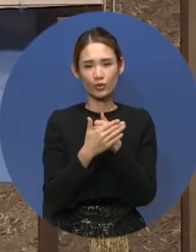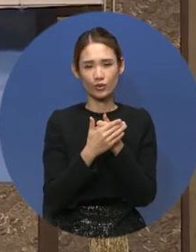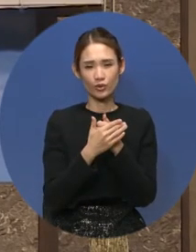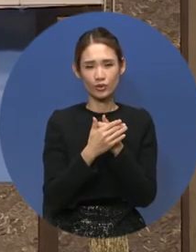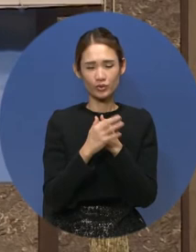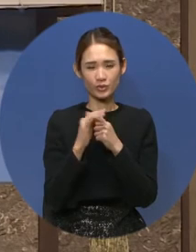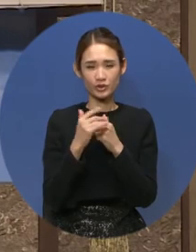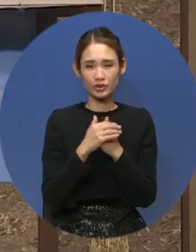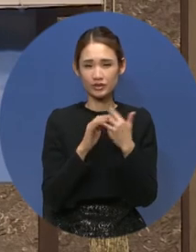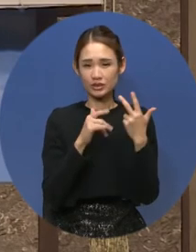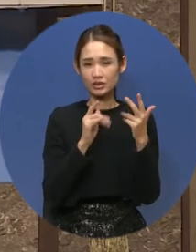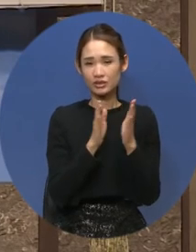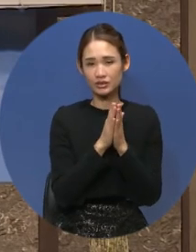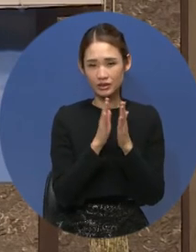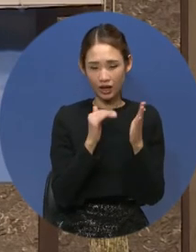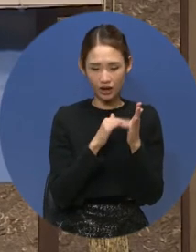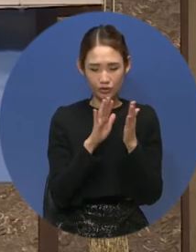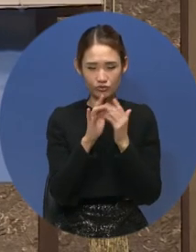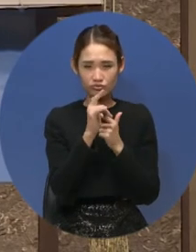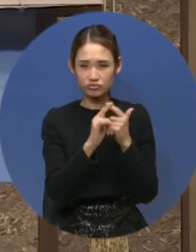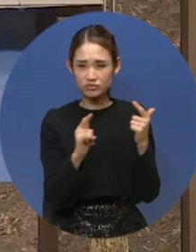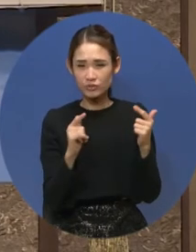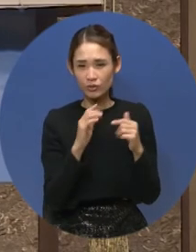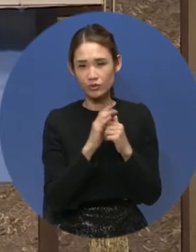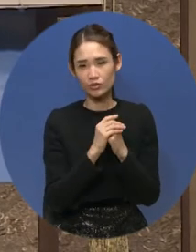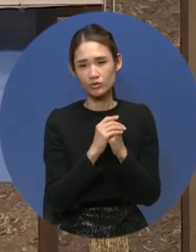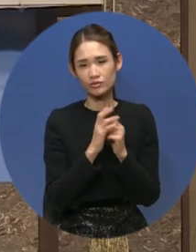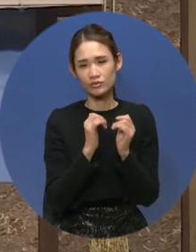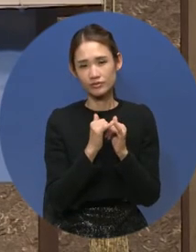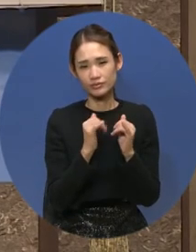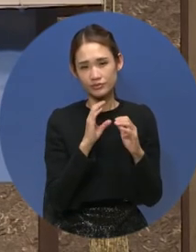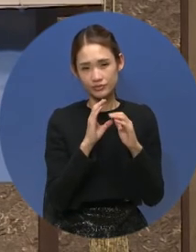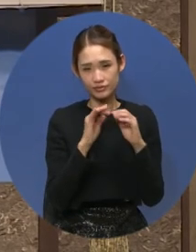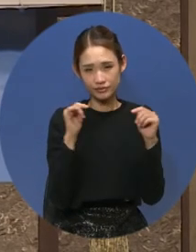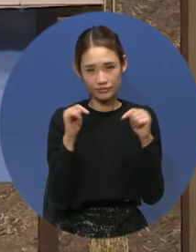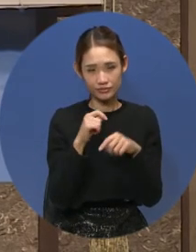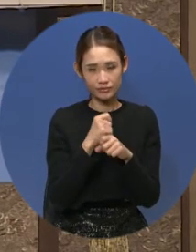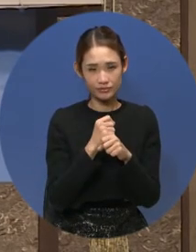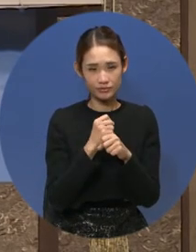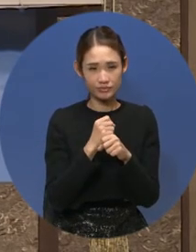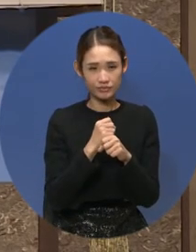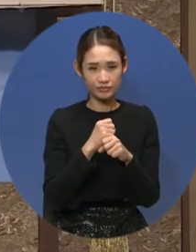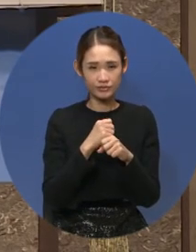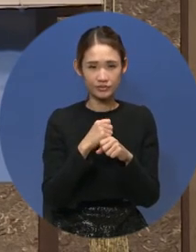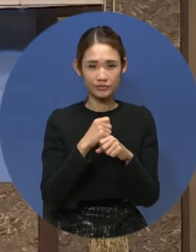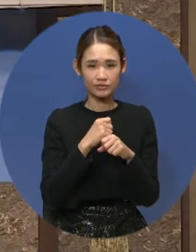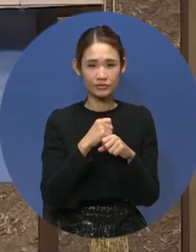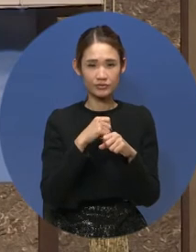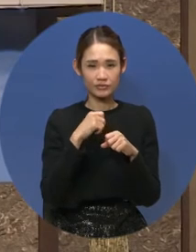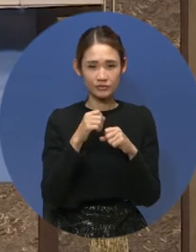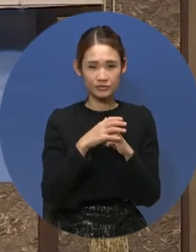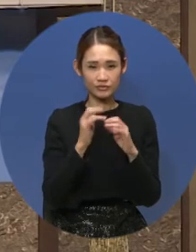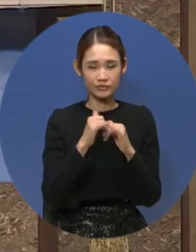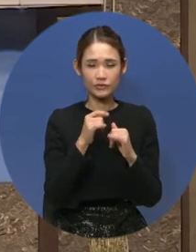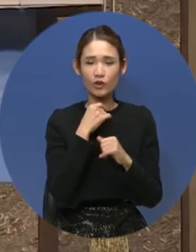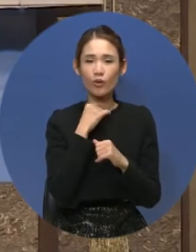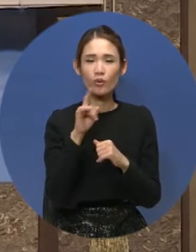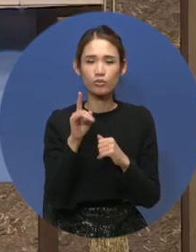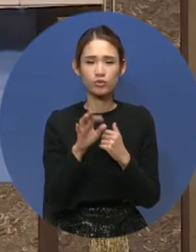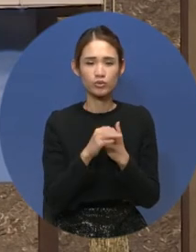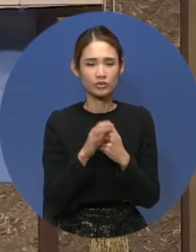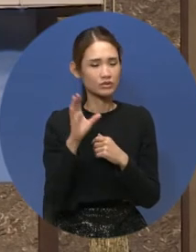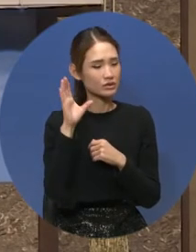7기가 시작되고 나서 여러 가지 차원에서 구민들과 소통했습니다. 영동포 신문고를 개선해서 구민분들이 뭘 원하는지